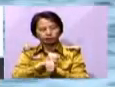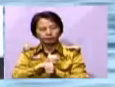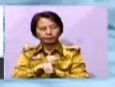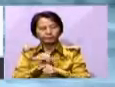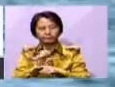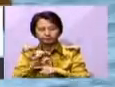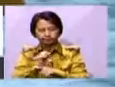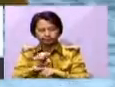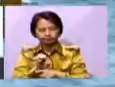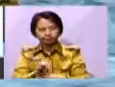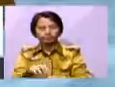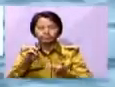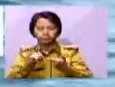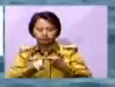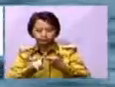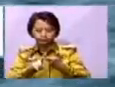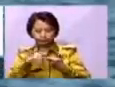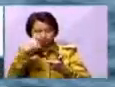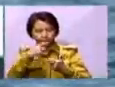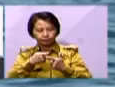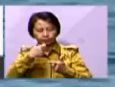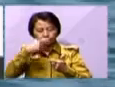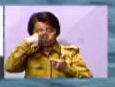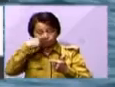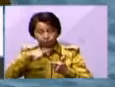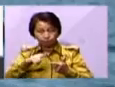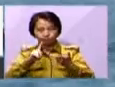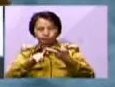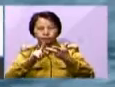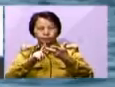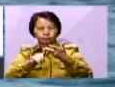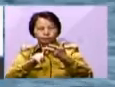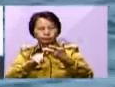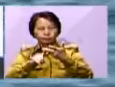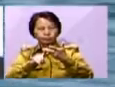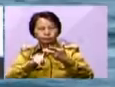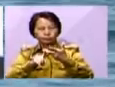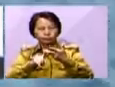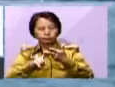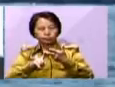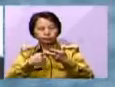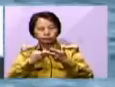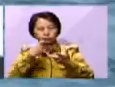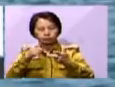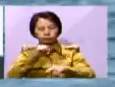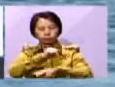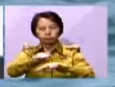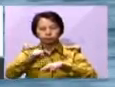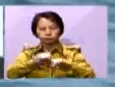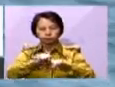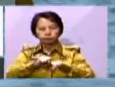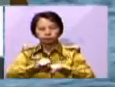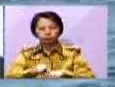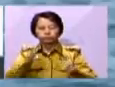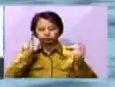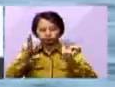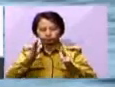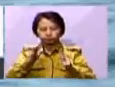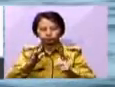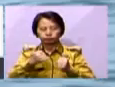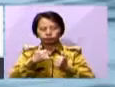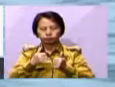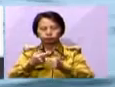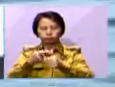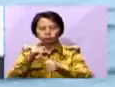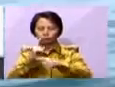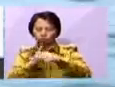pingat emas. Perak untuk Patwan Bonak dari Thailand dan gangsa Max Victor Teo Lee Chen dari Singapura. Malaysia turut mengguli